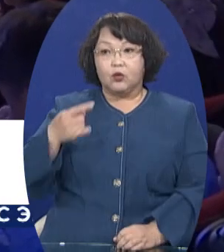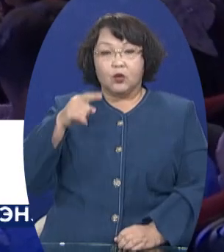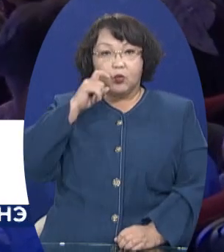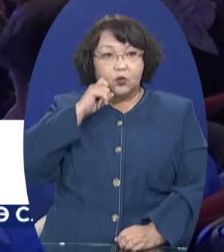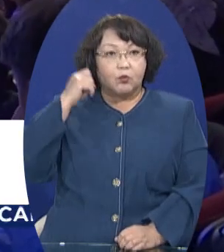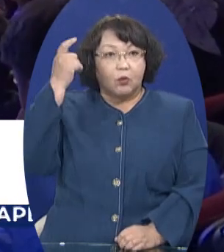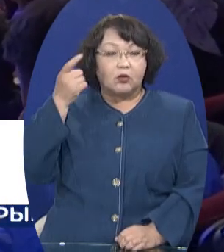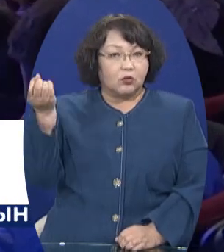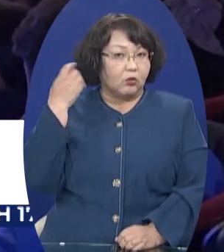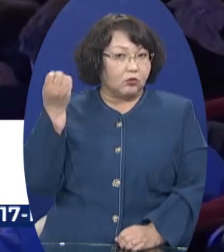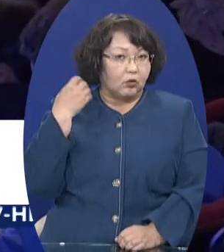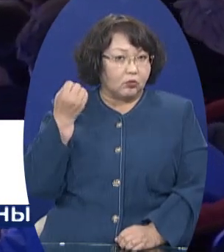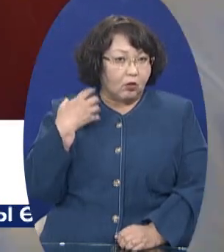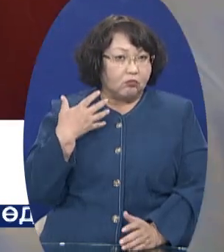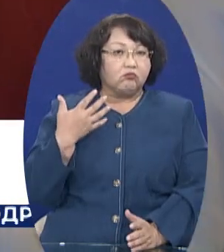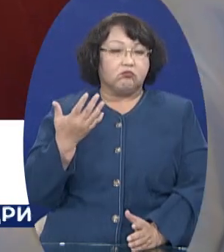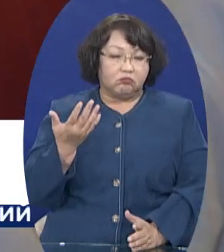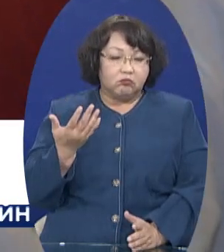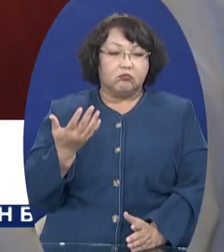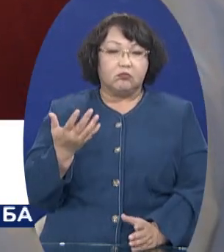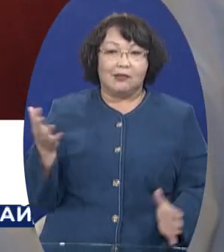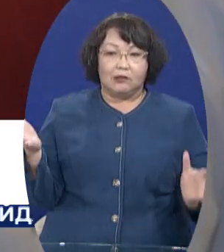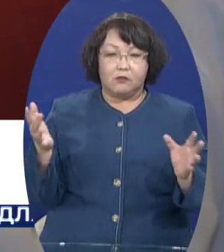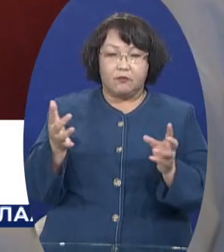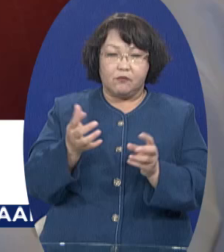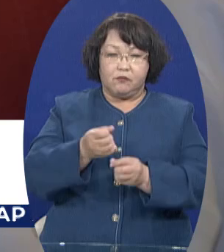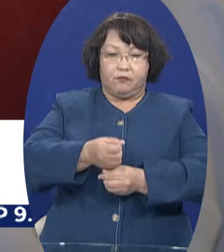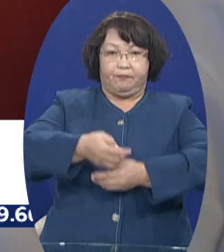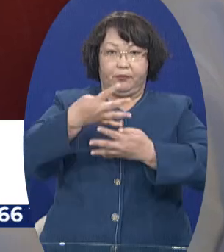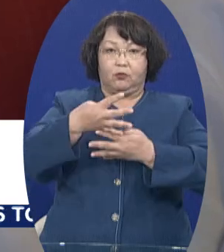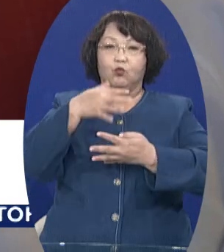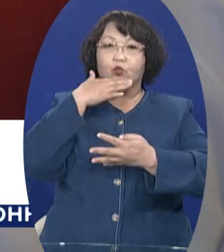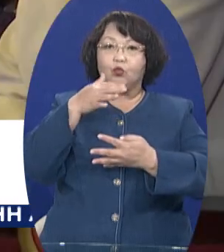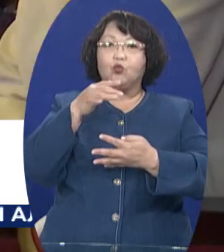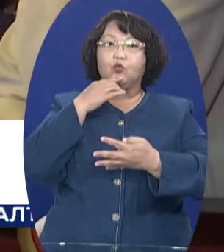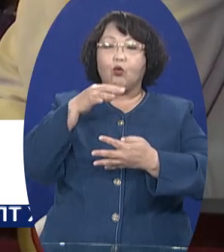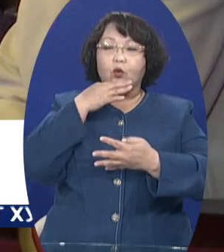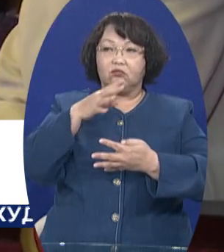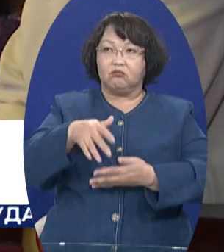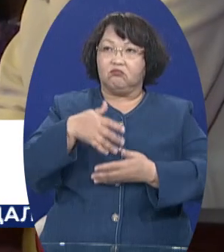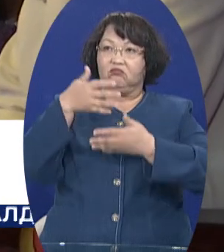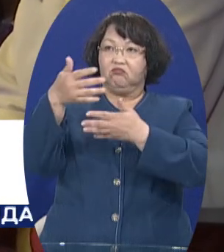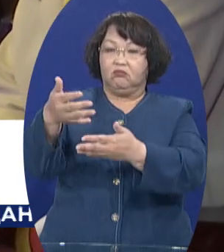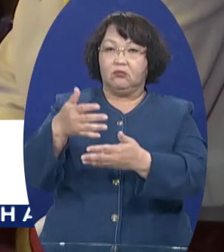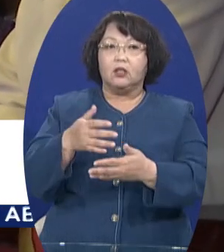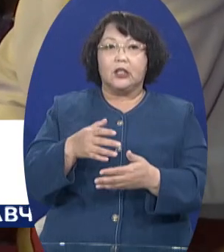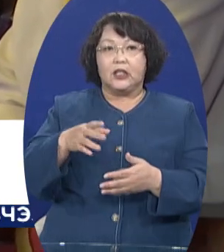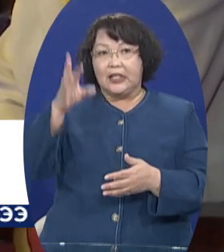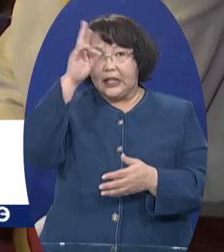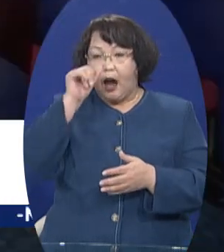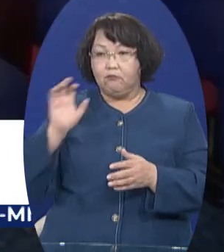сонслоо. Чуулганаас гарсан зөвлөмж санаачлагыг нэгтгэн бүх төвшөнд хэрэгжүүлэхэд анхаарч, салбар дундын уялдаа холбоо хамтын